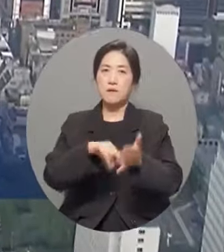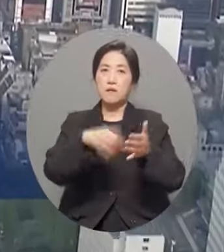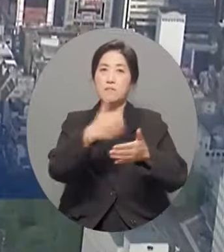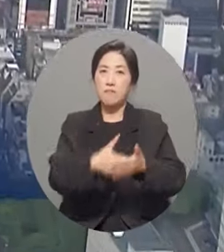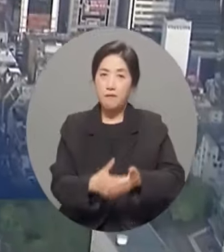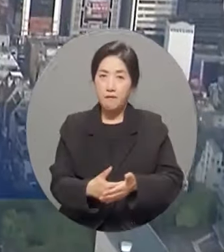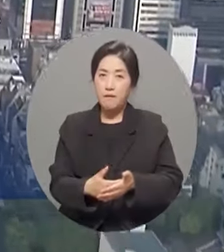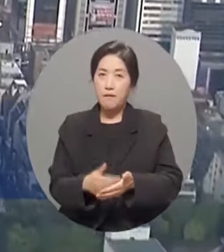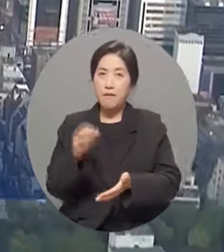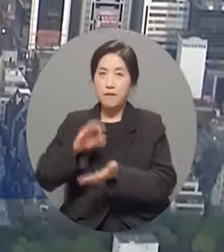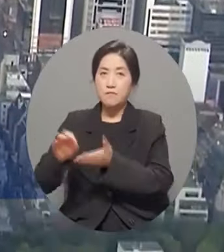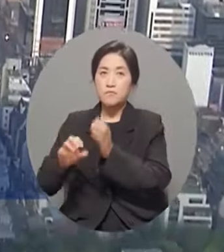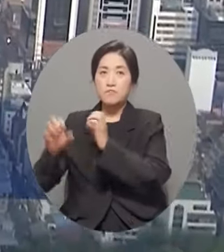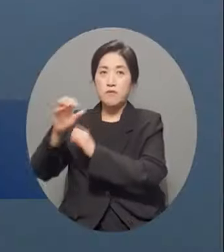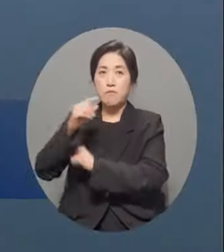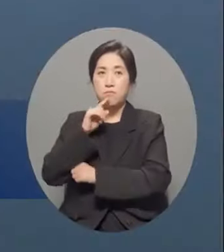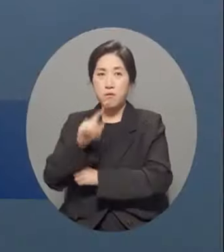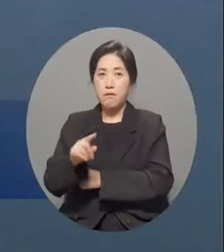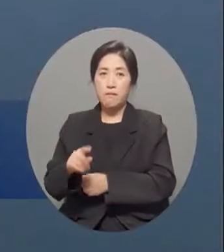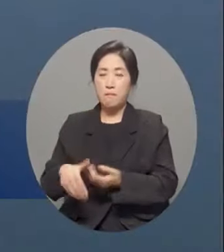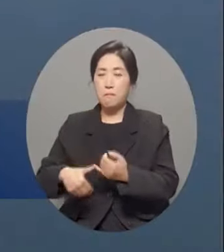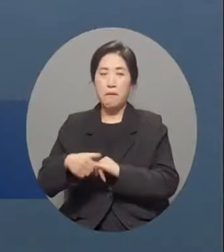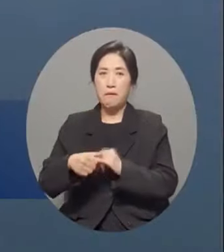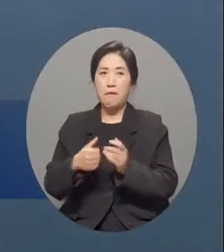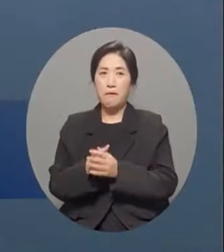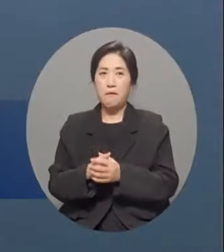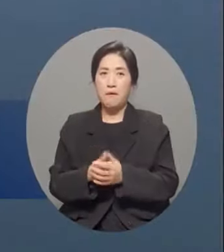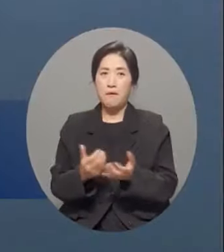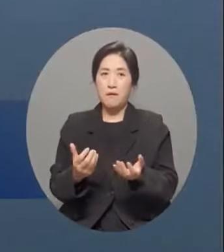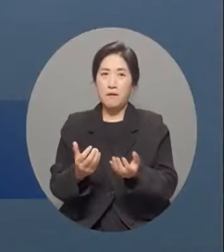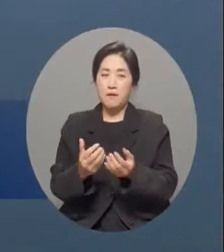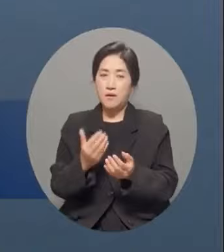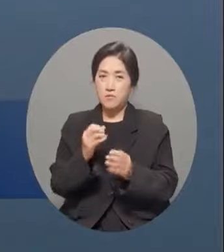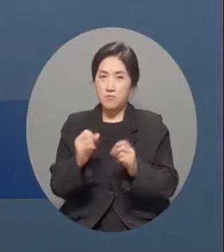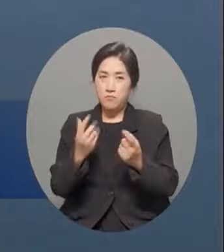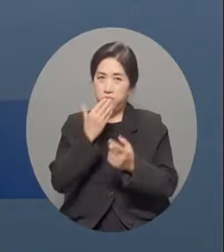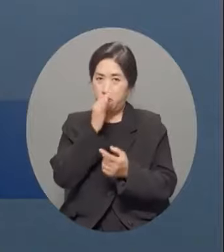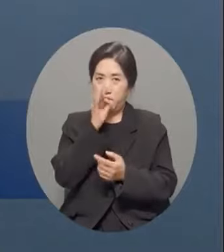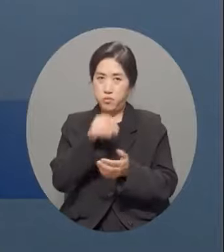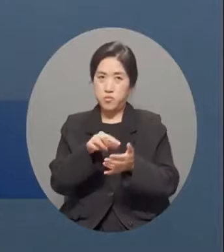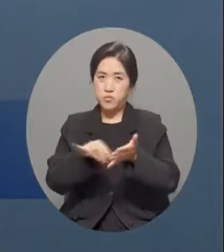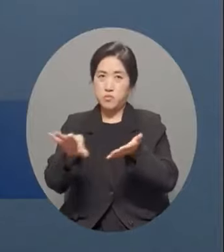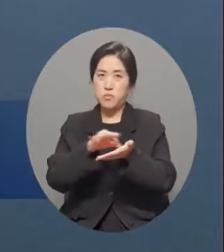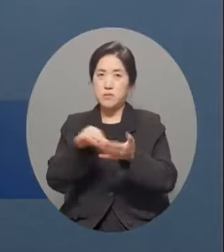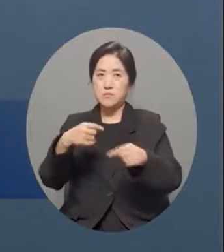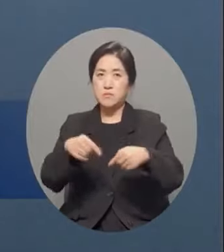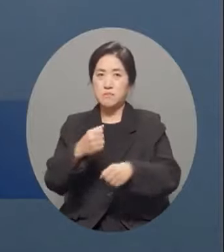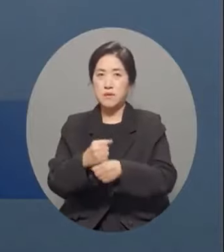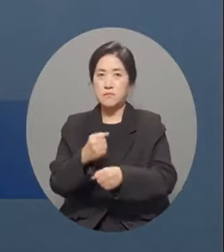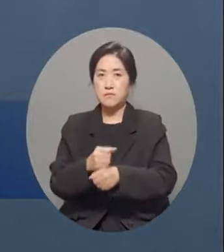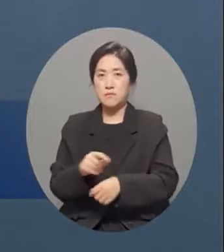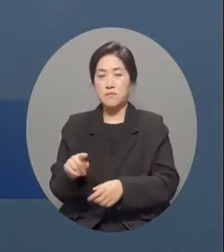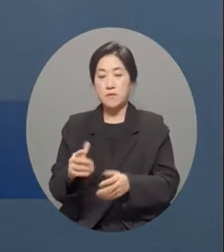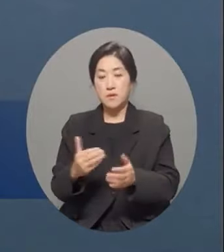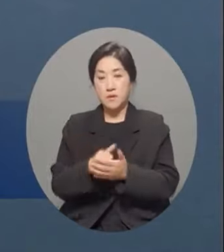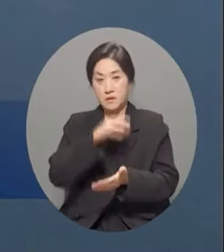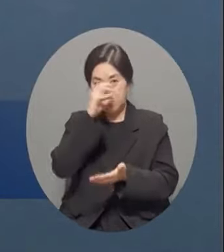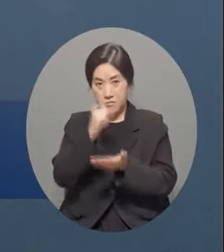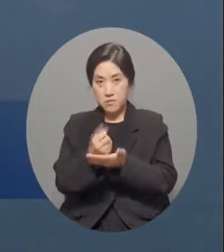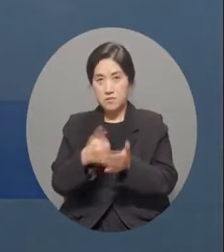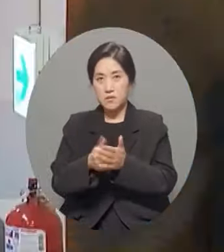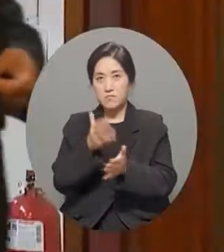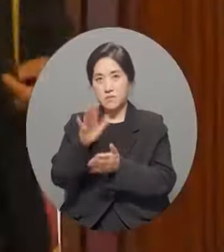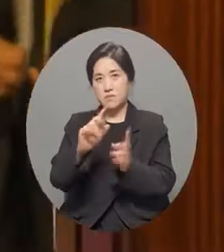감세를 했는데 지출을 더 늘리겠다고 하고 양립 가능한 조세재정 정책을 만들려면 기조에 전환이